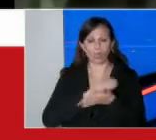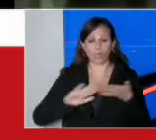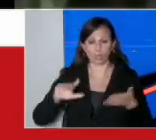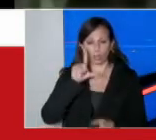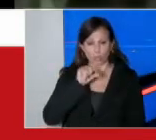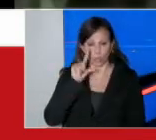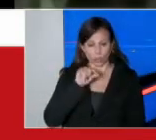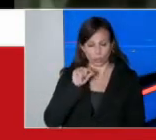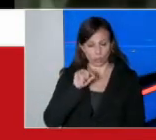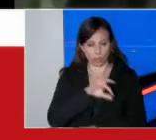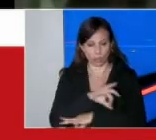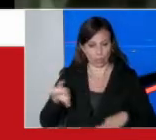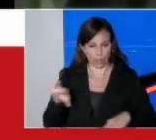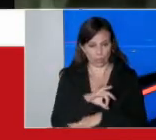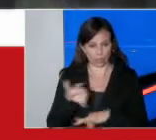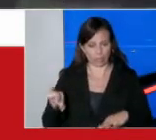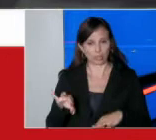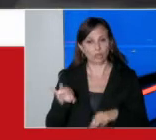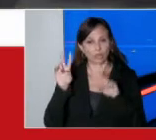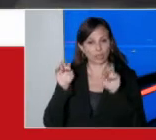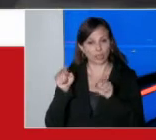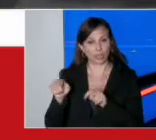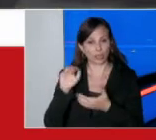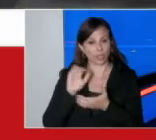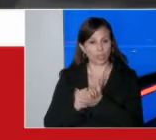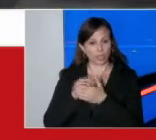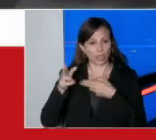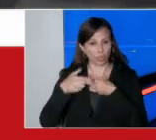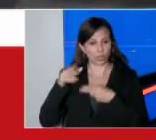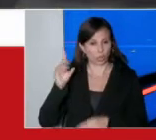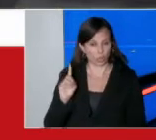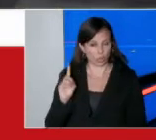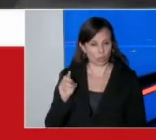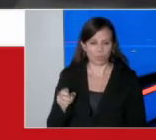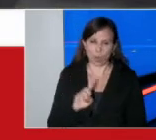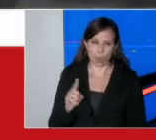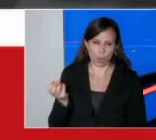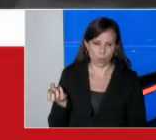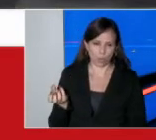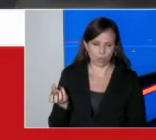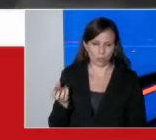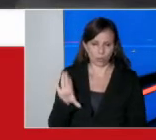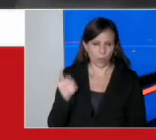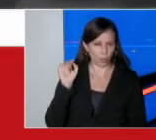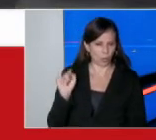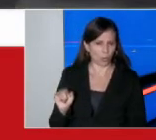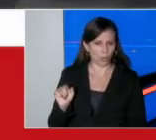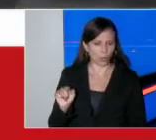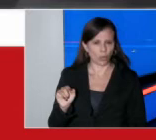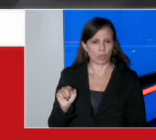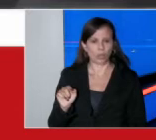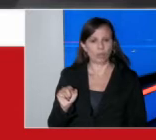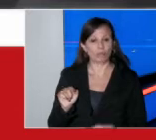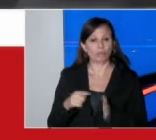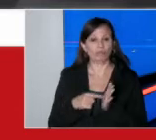בתור באמת מהנדס, והגדירו אותו בתור ידיד קרוב של דורסי, ואני חושב שזה לא סתם שהוציאו את ההגדרה הזו